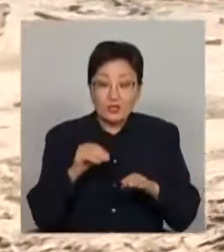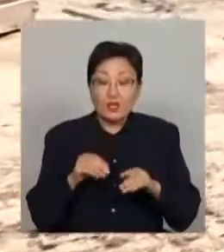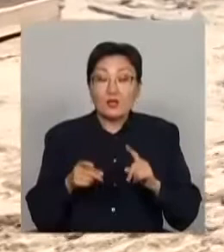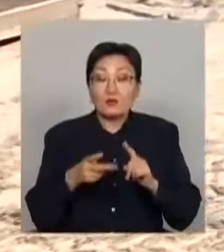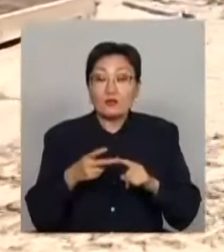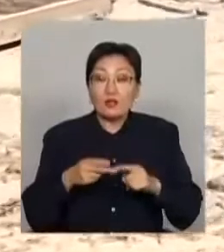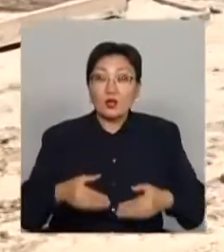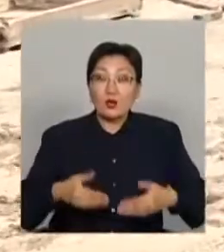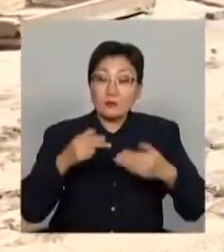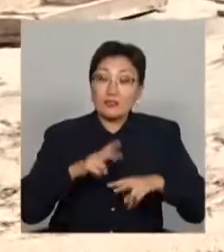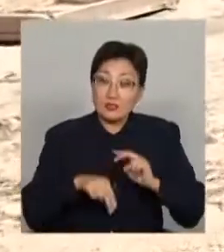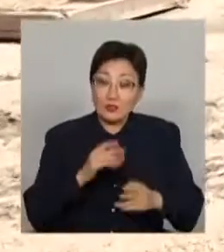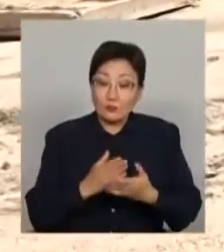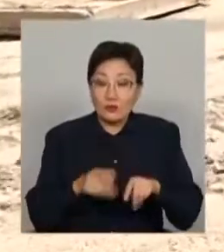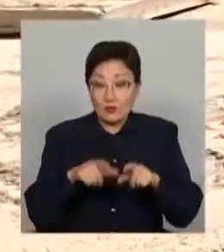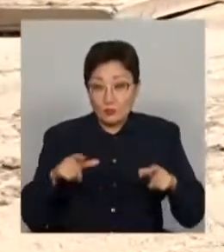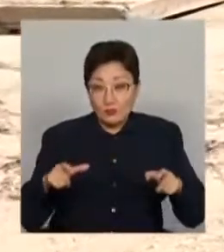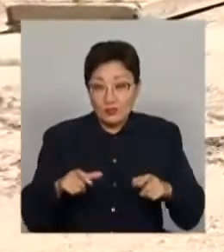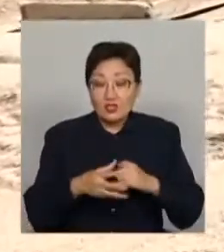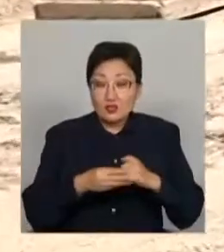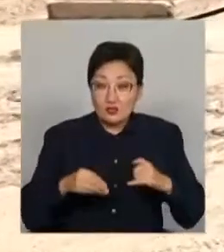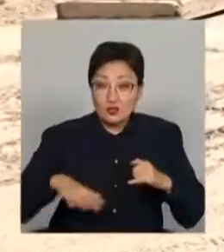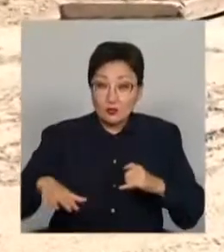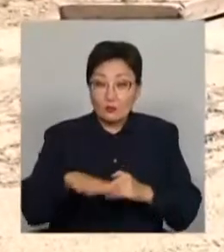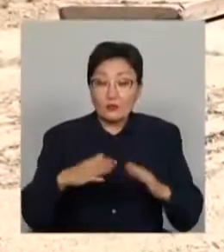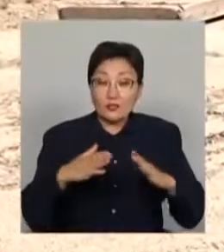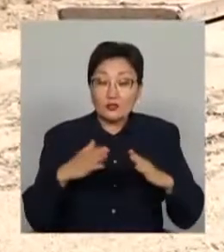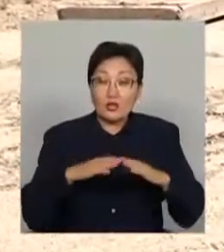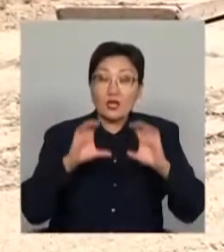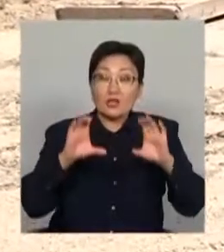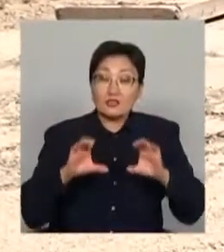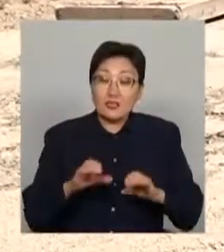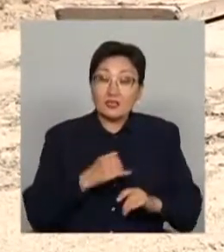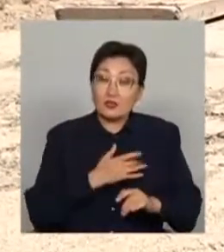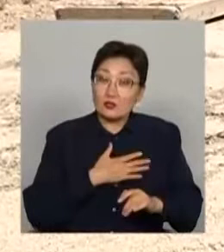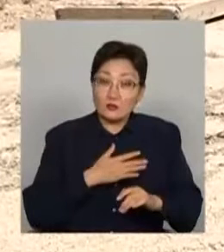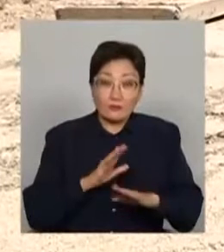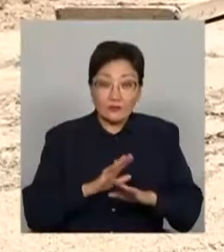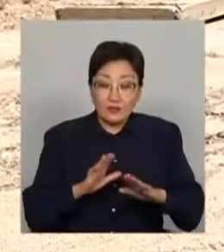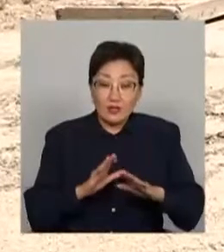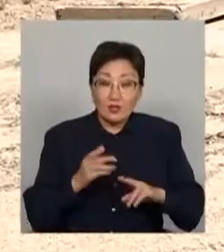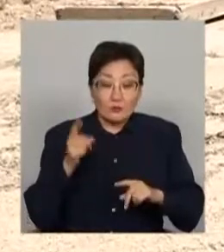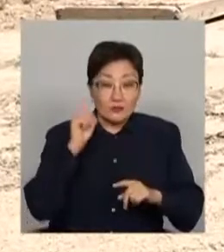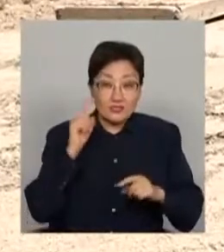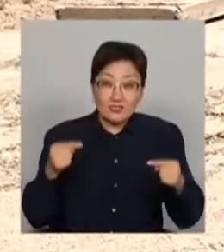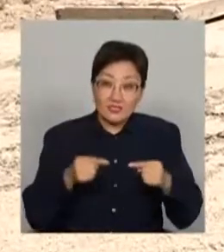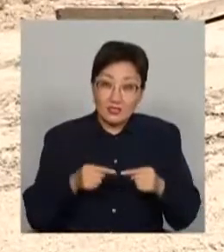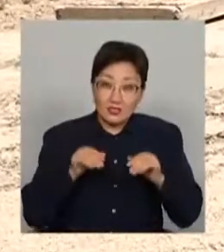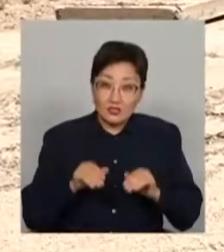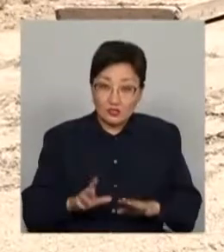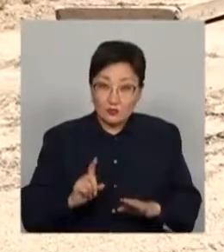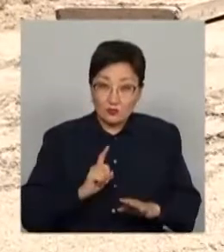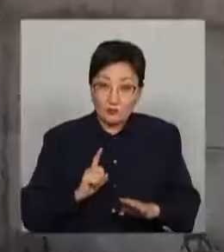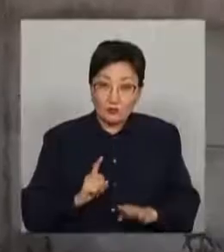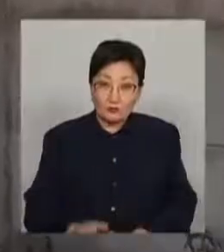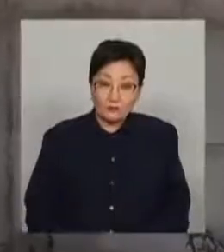ғана көтеріп қойған. Ал тұрғындар болса, жерде үйде заңдастырылмайды дегенді естігелі тәуекелге бармай, нақты шешімнің шыққанын күтіп